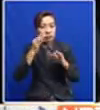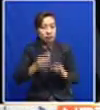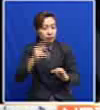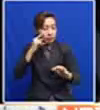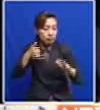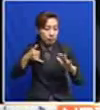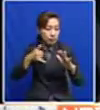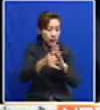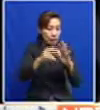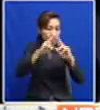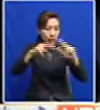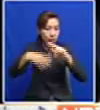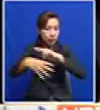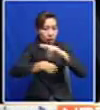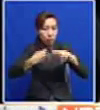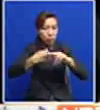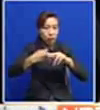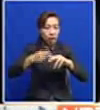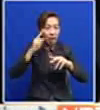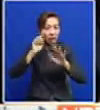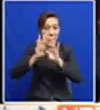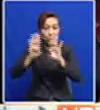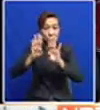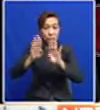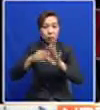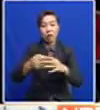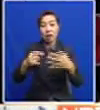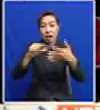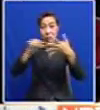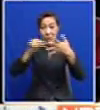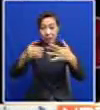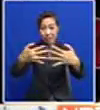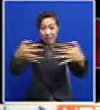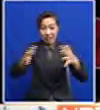ของอพาร์ตเมนต์ทั้งนี้ตำรวจได้นำภาพจากกล้องวงจร